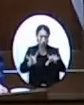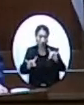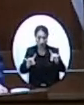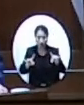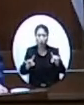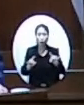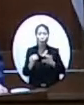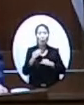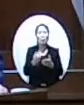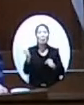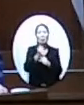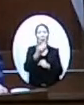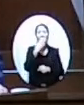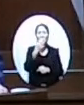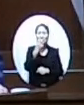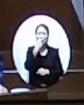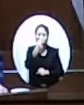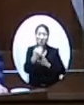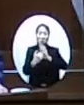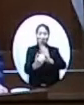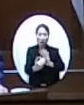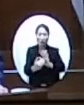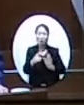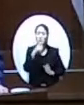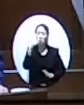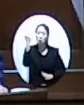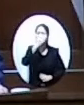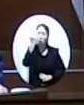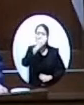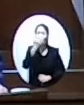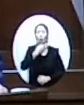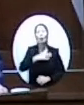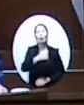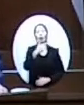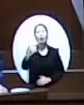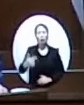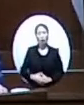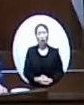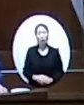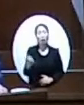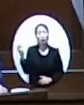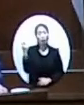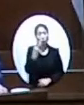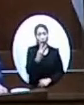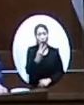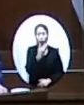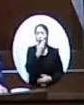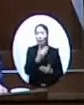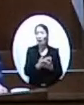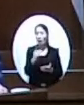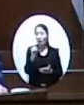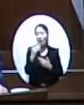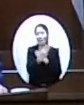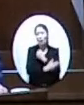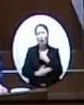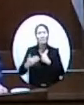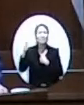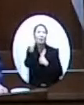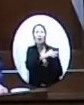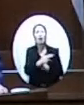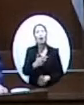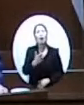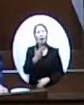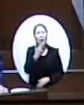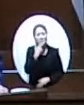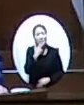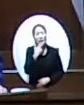악취 제거, 수질 정화 작용에도 효과적입니다. 그리고 그 무엇보다 인체에 무해한 점이